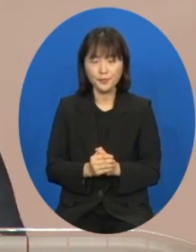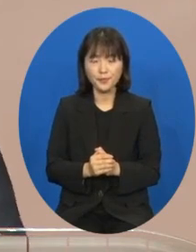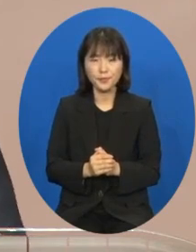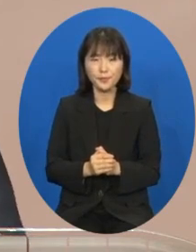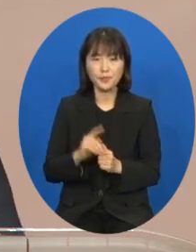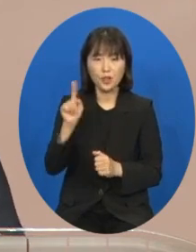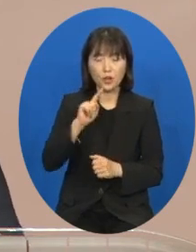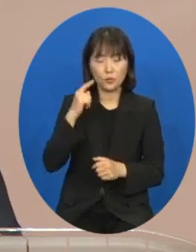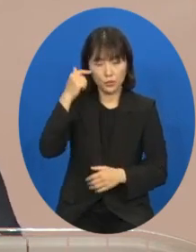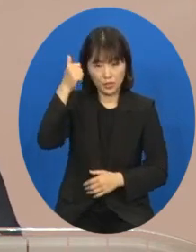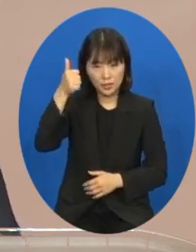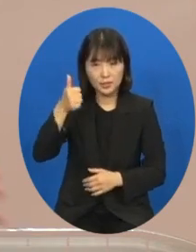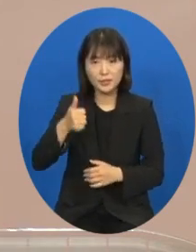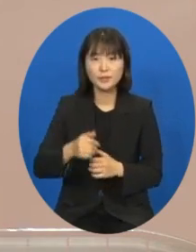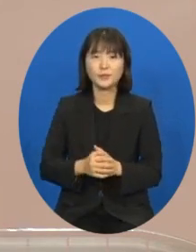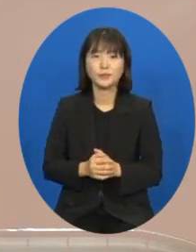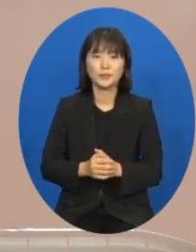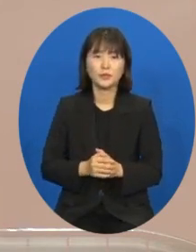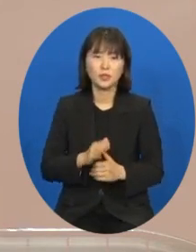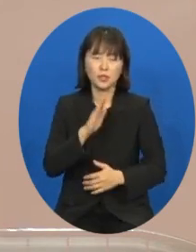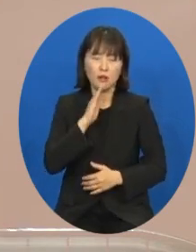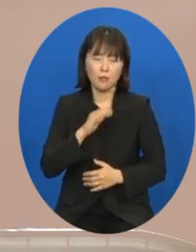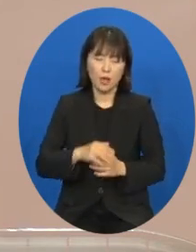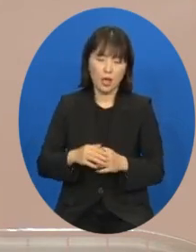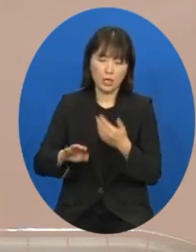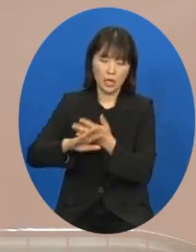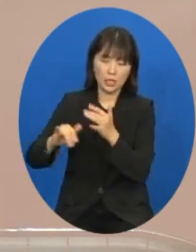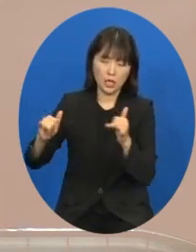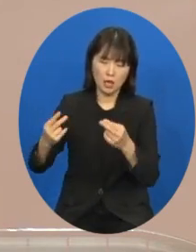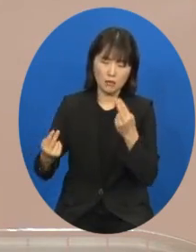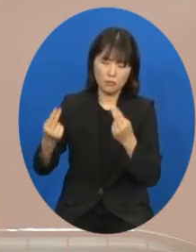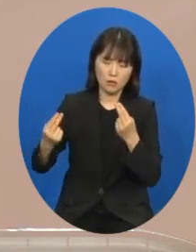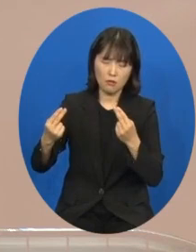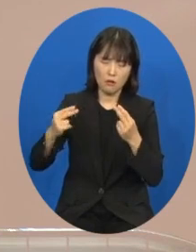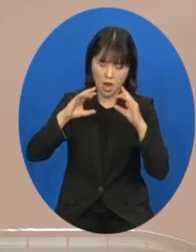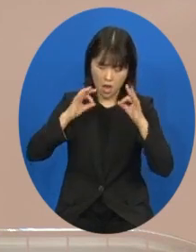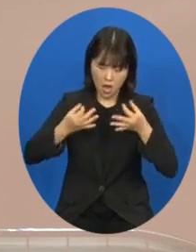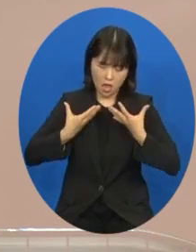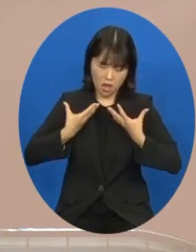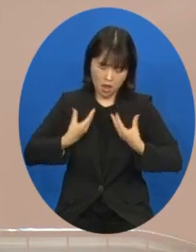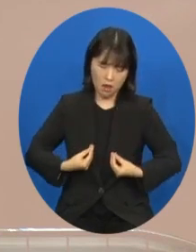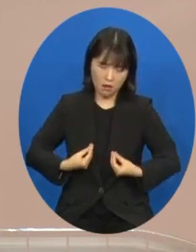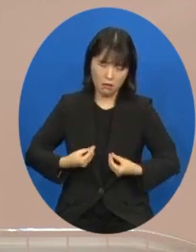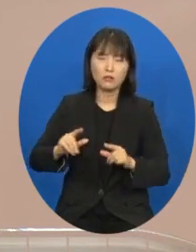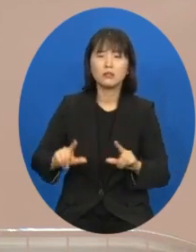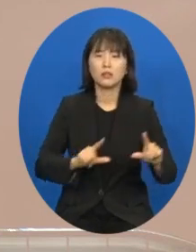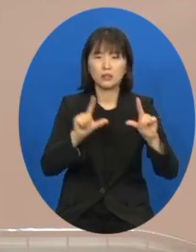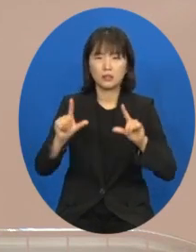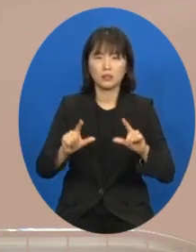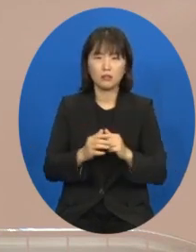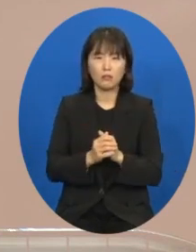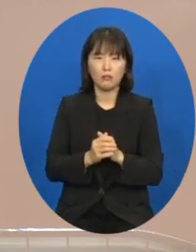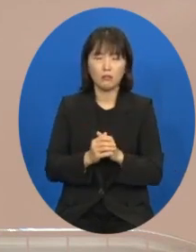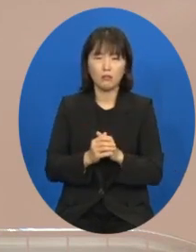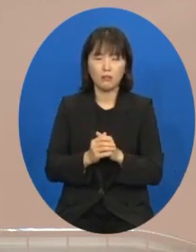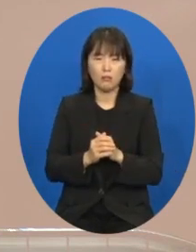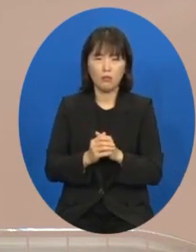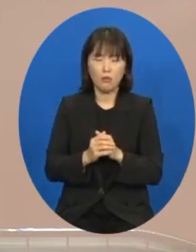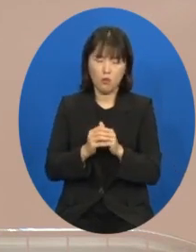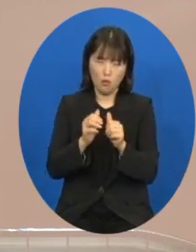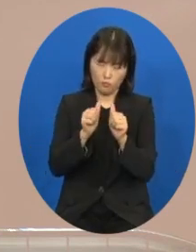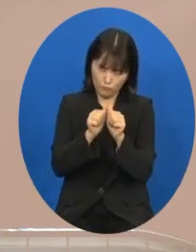어느 목사님이 정말 열등감으로 사셨답니다. 그분이 인물이 굉장히 좋으신